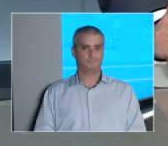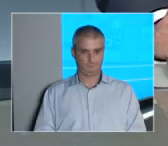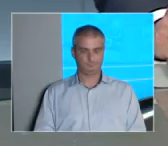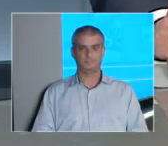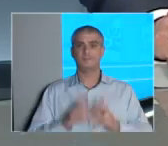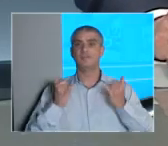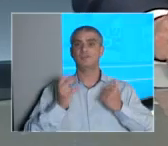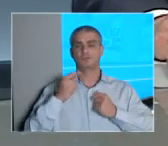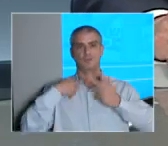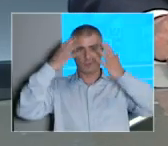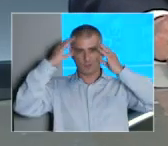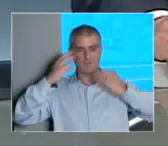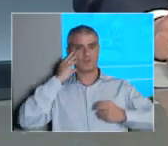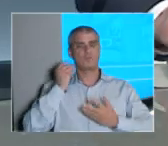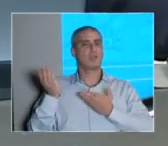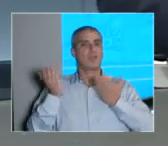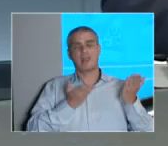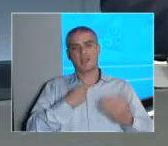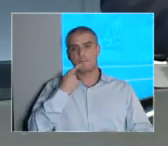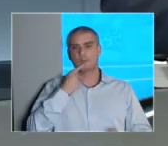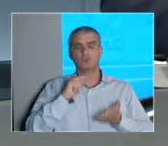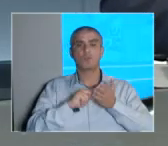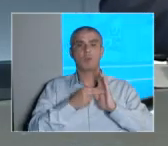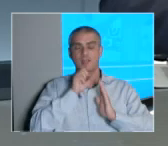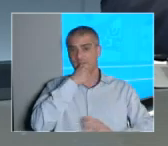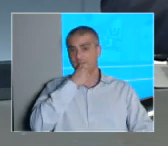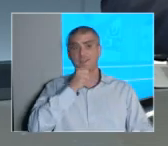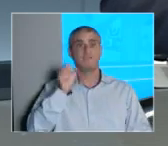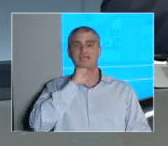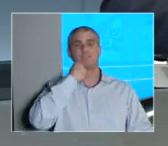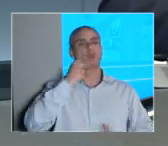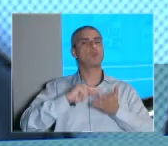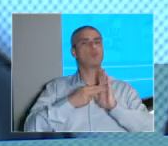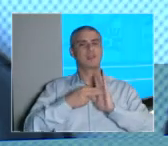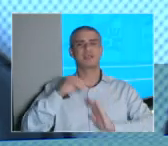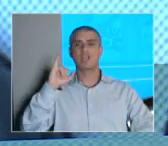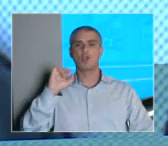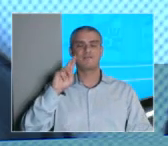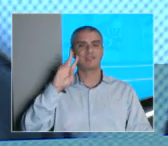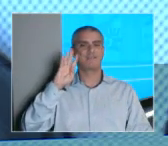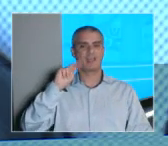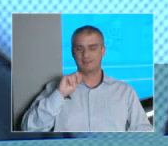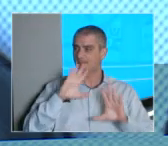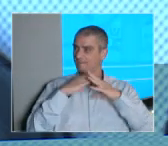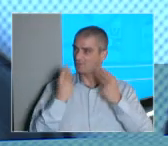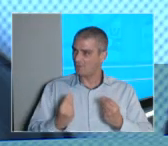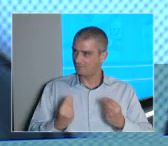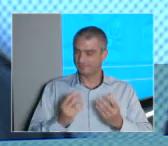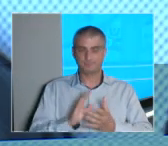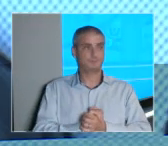ועכשיו אבי, יש לנו את הכבוד והעונג לארח את הפרשן הפוליטי הוותיק וההיסטוריון הפוליטי, יעקב ריבלין, שלום, ערב טוב. שלום, בערב